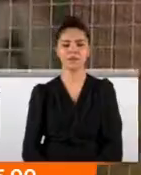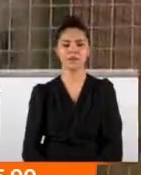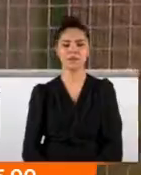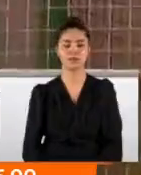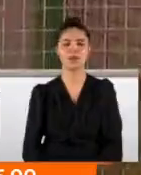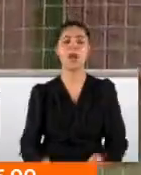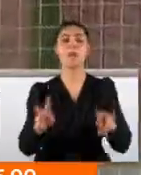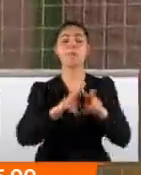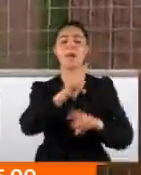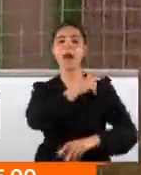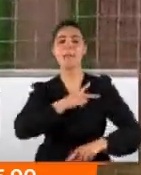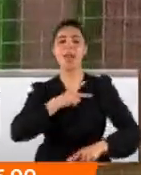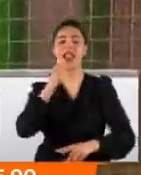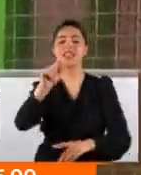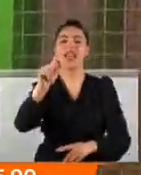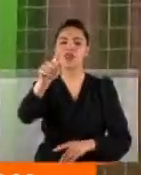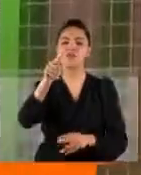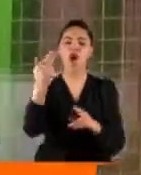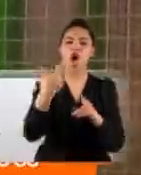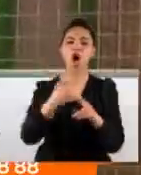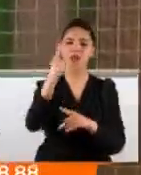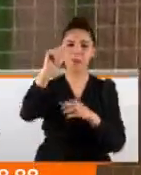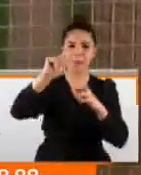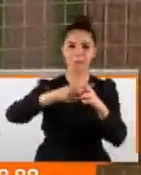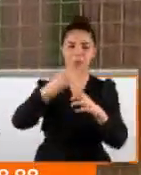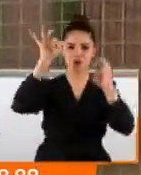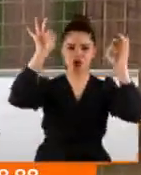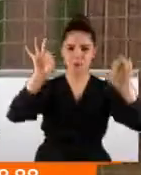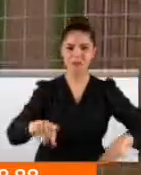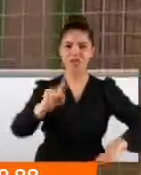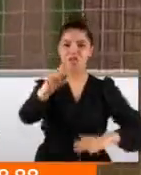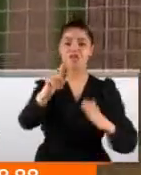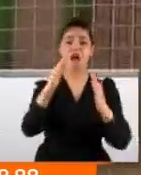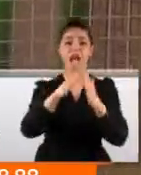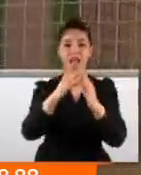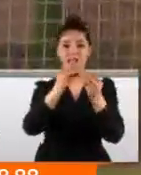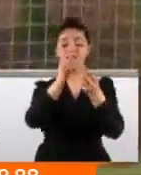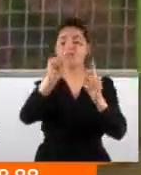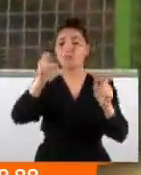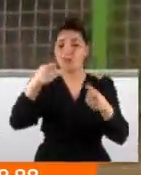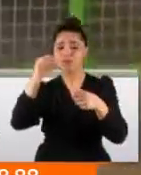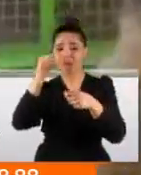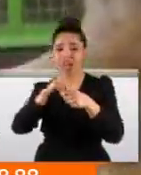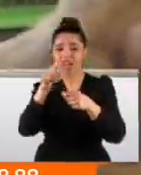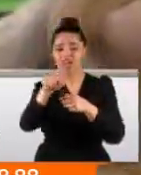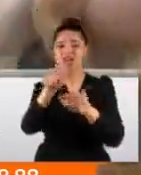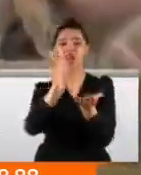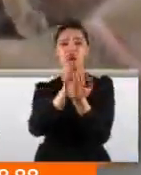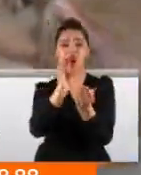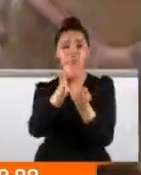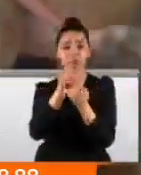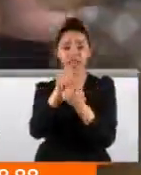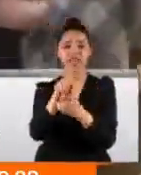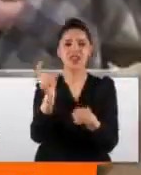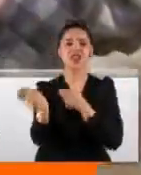Mamak Belediyesi örnek bir proje imza attı. İşte bu yavrulara sıcak birer yuva bulabilmek için elini taşın altına